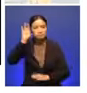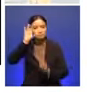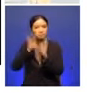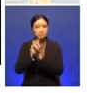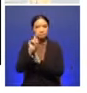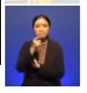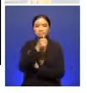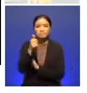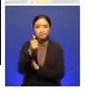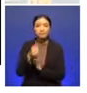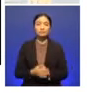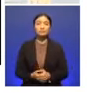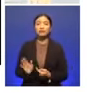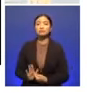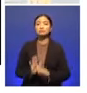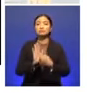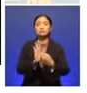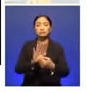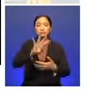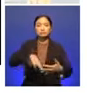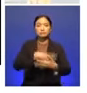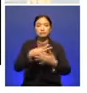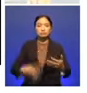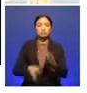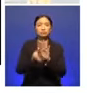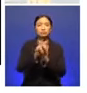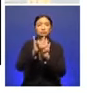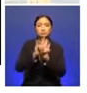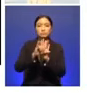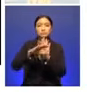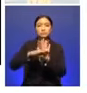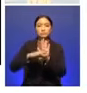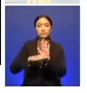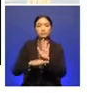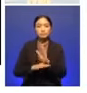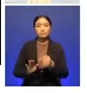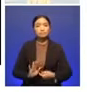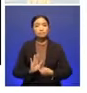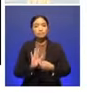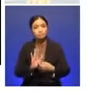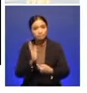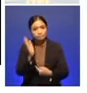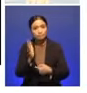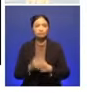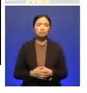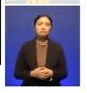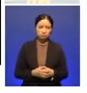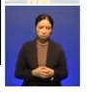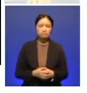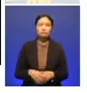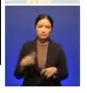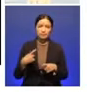ทีนี้ข้อเสนอนโยบายสั้นมากนะคะอันแรกเนี่ยสั้นมากแต่ยากนะค